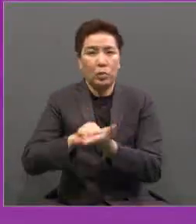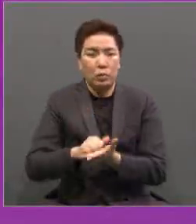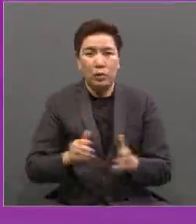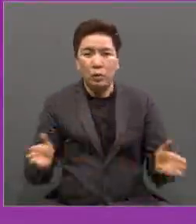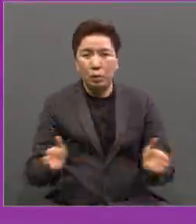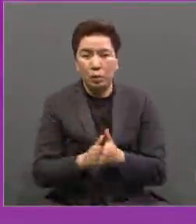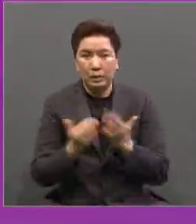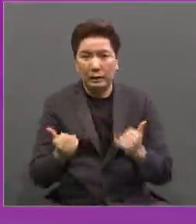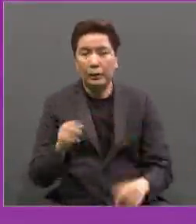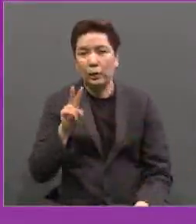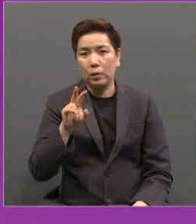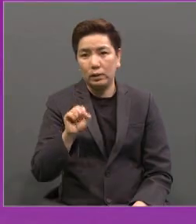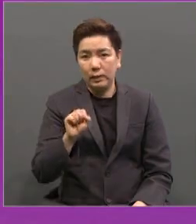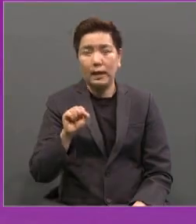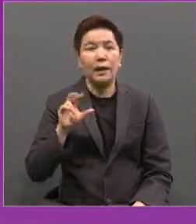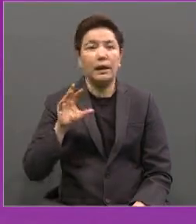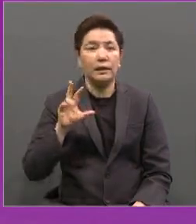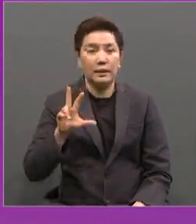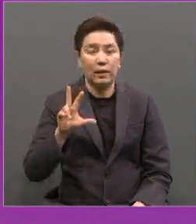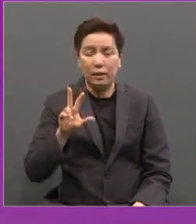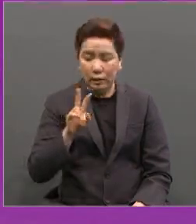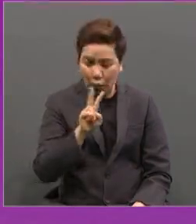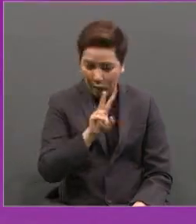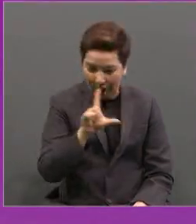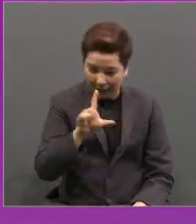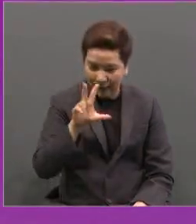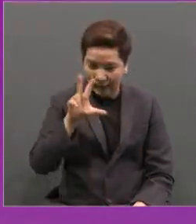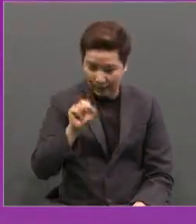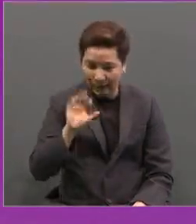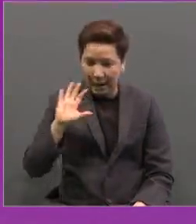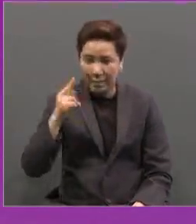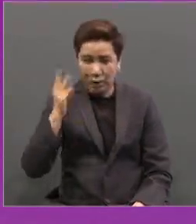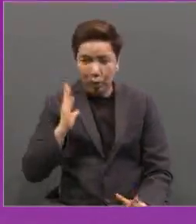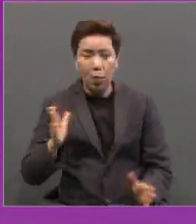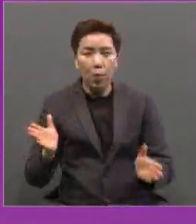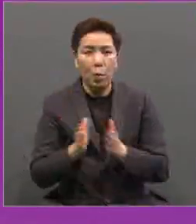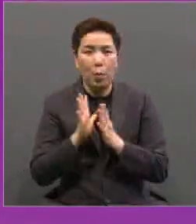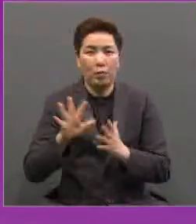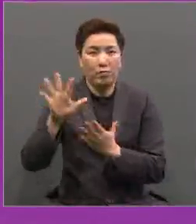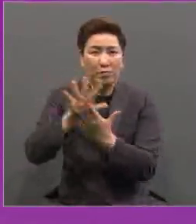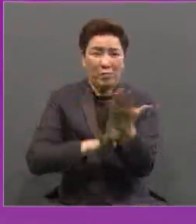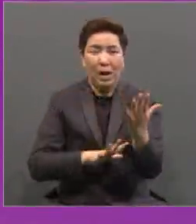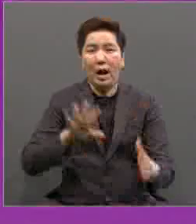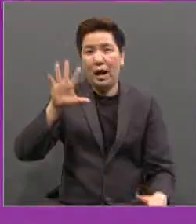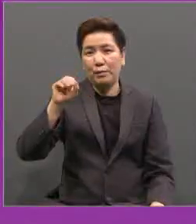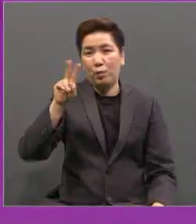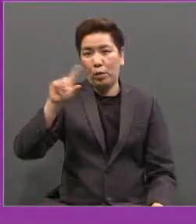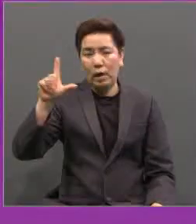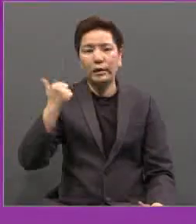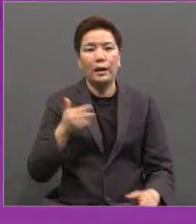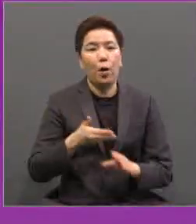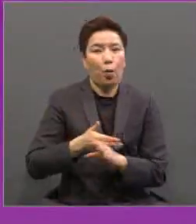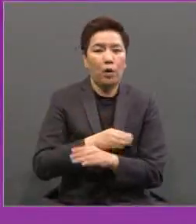กว่า 2ล้านสามแสนห้าหมื่นคนด้วยกันจากจำนวนผู้มีสิทธิ์เลือกตั้งทั้งหมดกว่า 52ล้าน 2แสนคนค่ะ